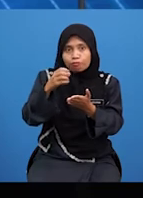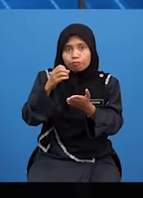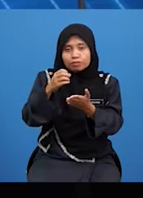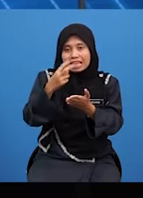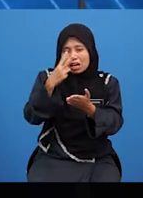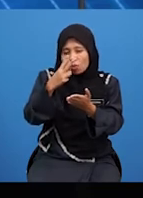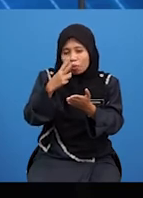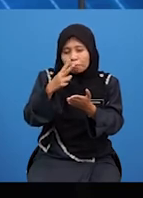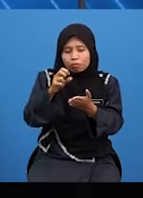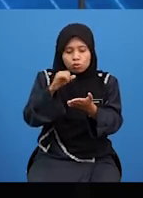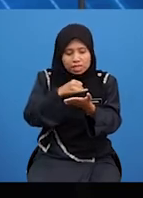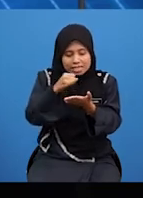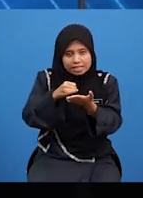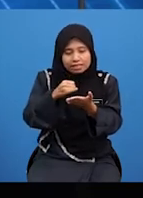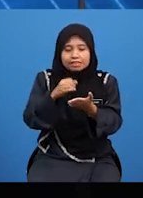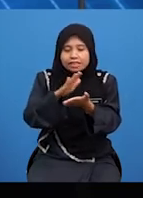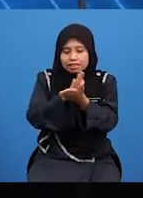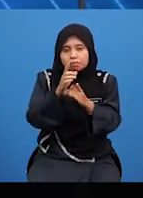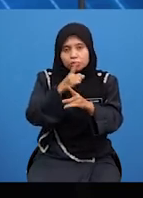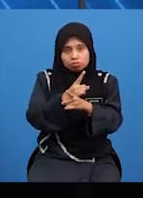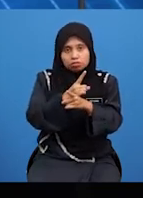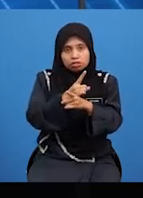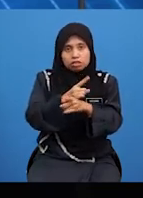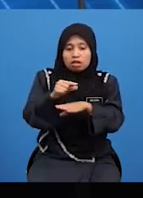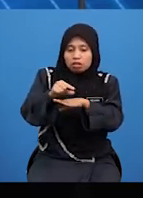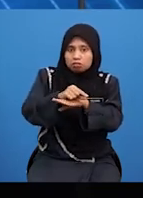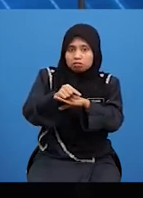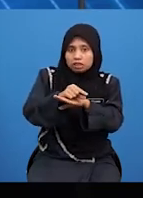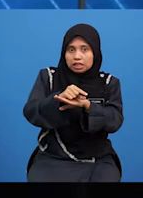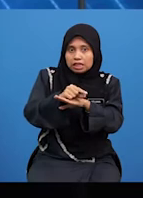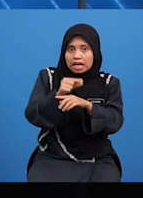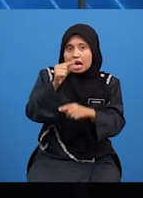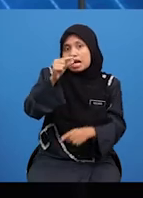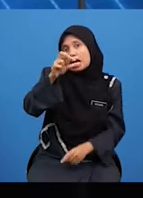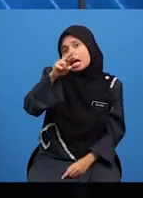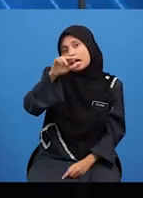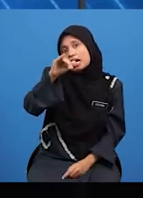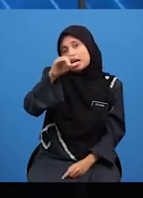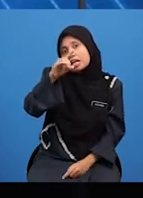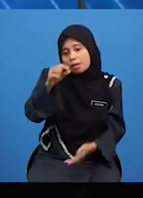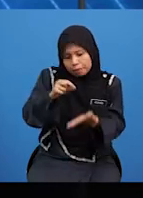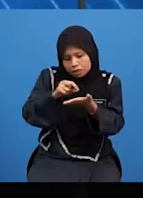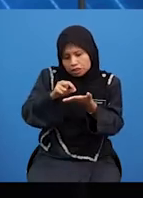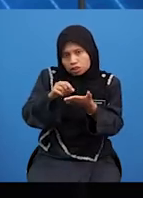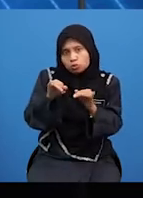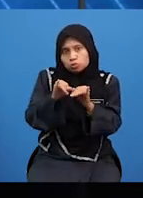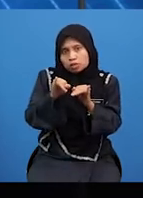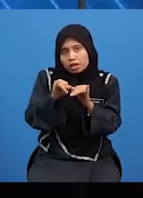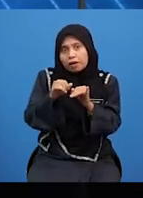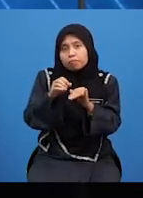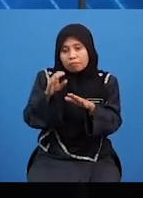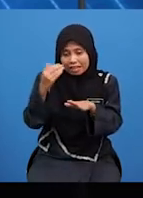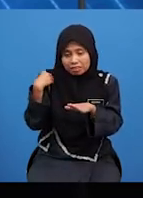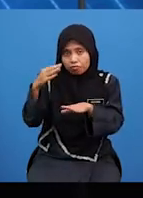objek yang dilihat secara visual. Contohnya, penggunaan grade pencil juga mampu main peranan